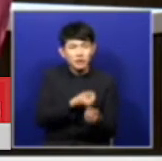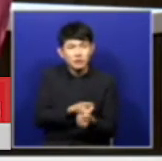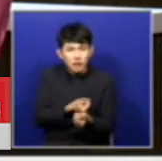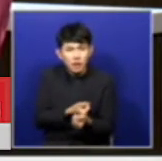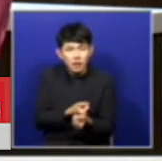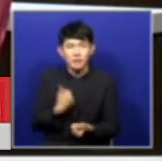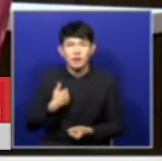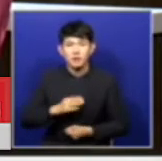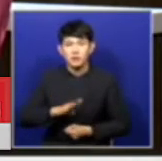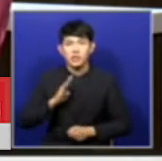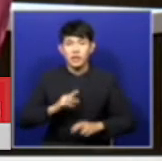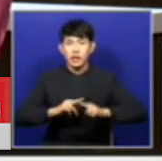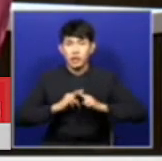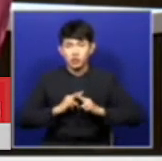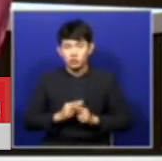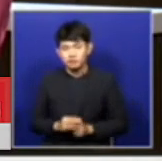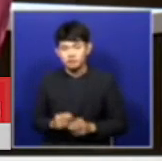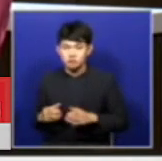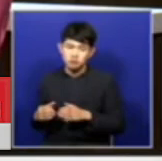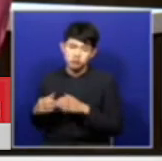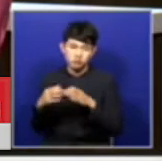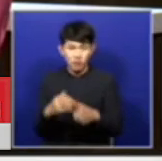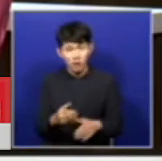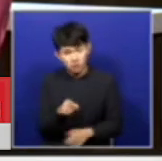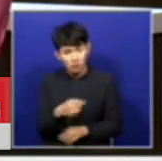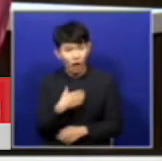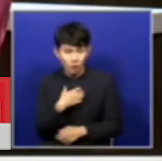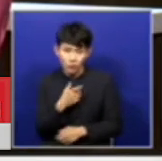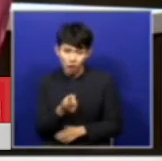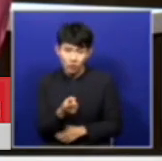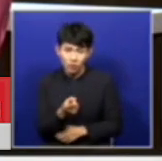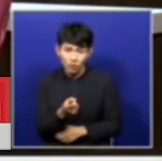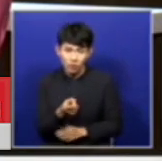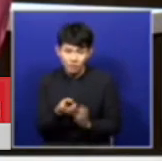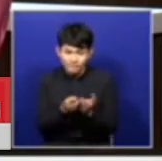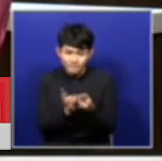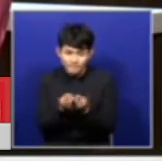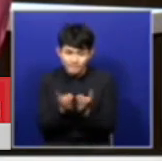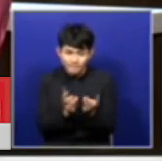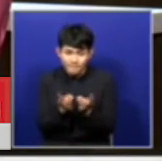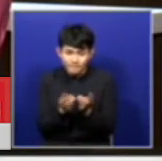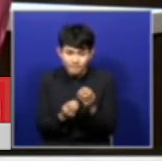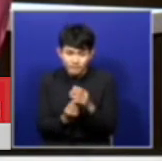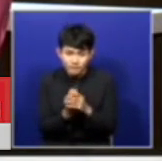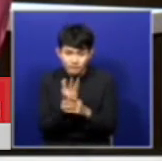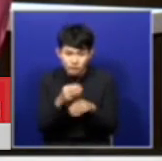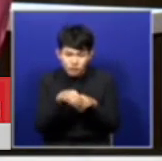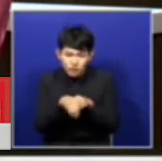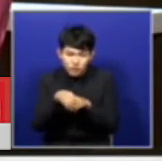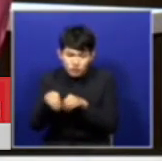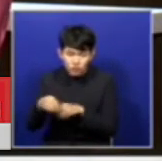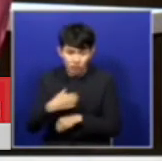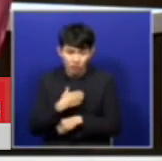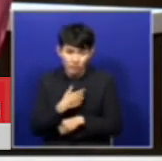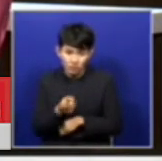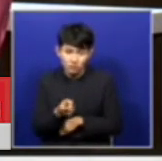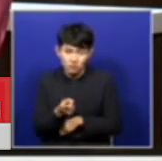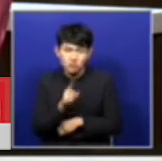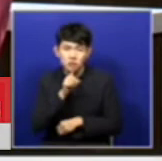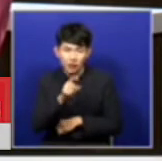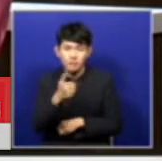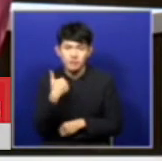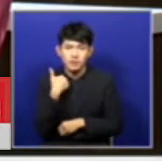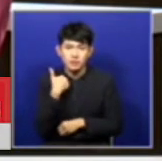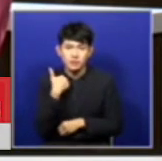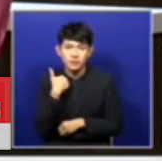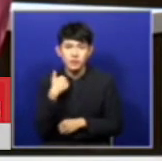ใหญ่เข้าไปในพื้นที่บอกว่าเอาไม้กล้าเอาไม้เม็ดพันธุ์เอาไปปลูกพืชผลที่เป็นพืชไร่นะครับโดยมาก